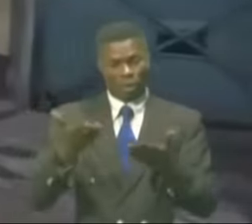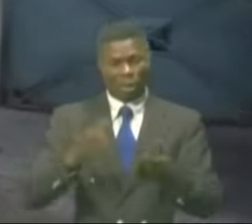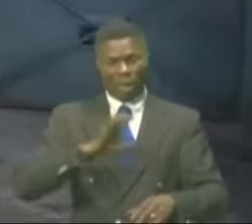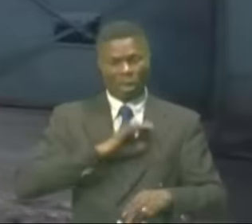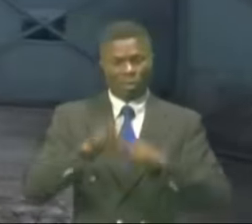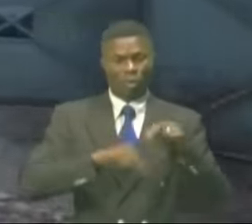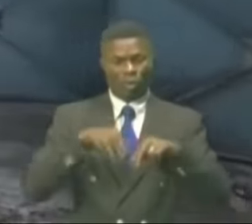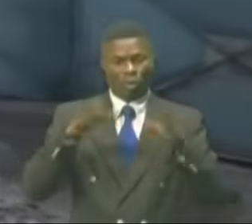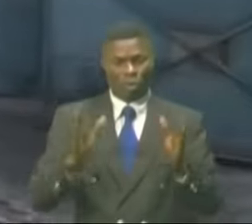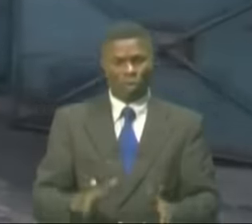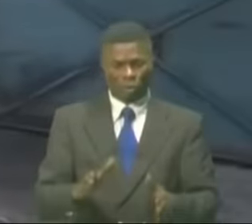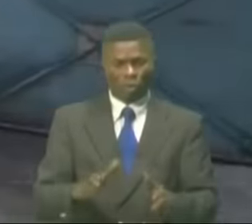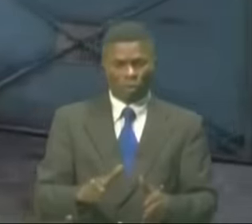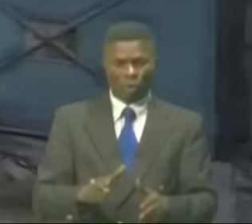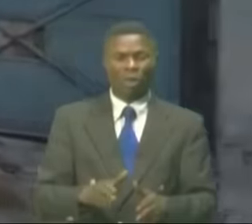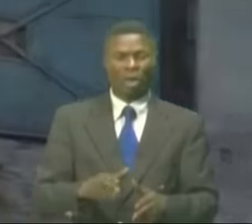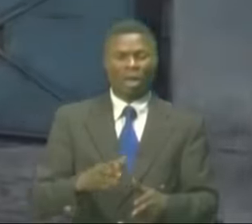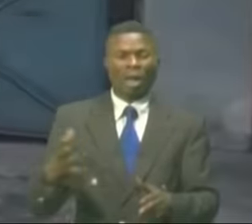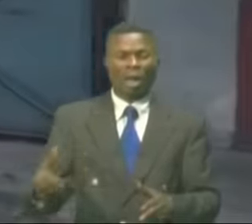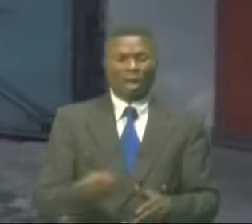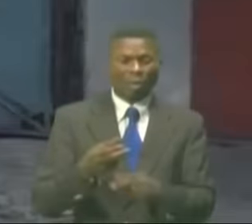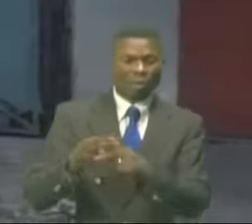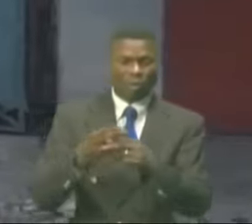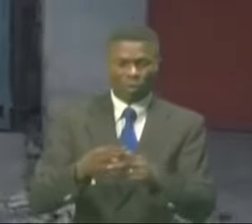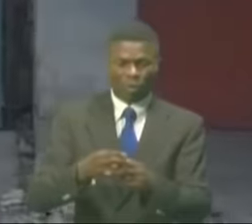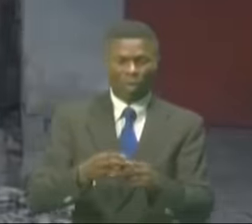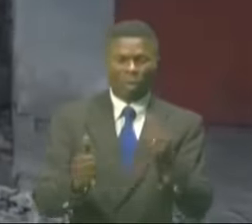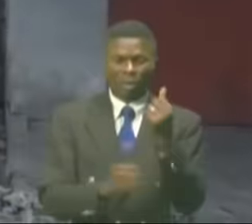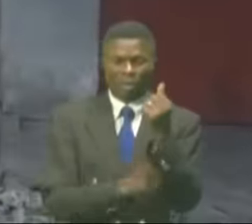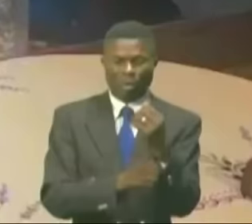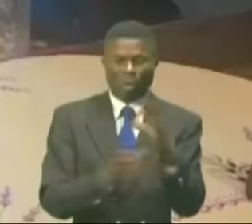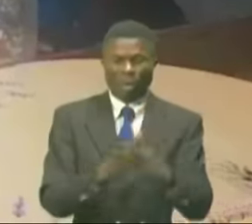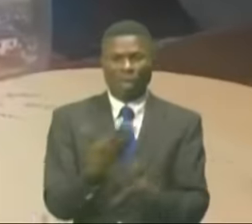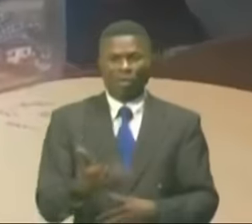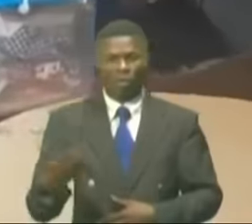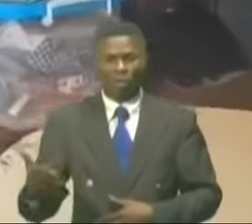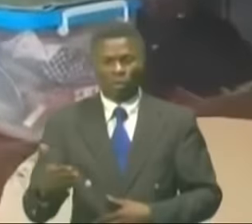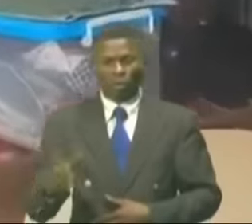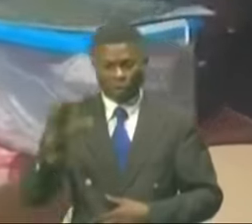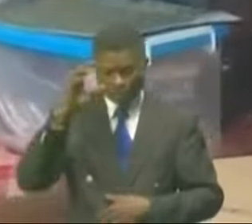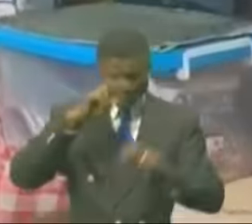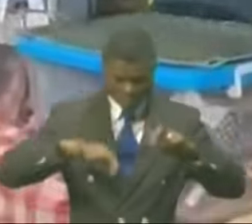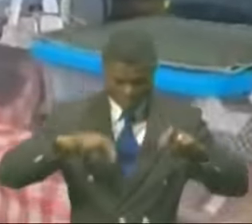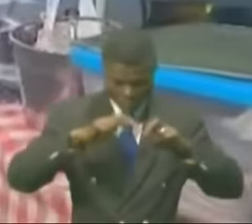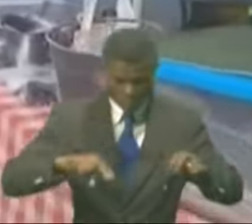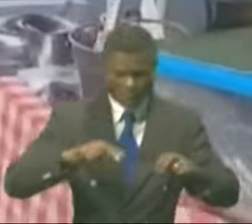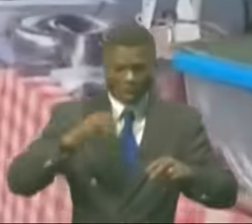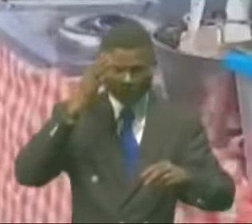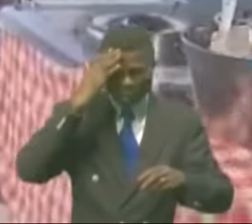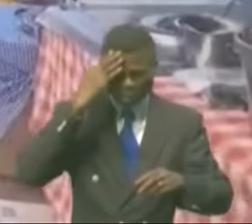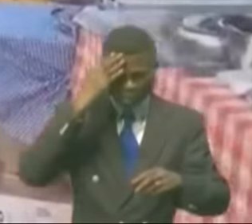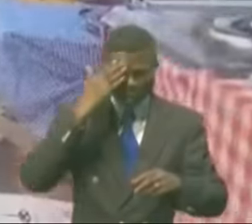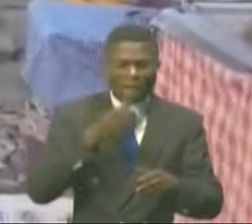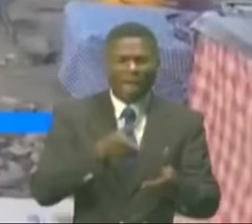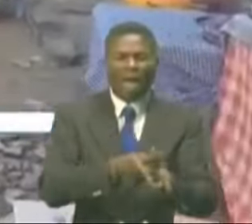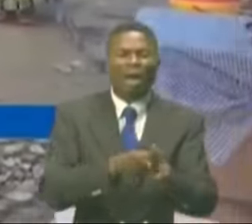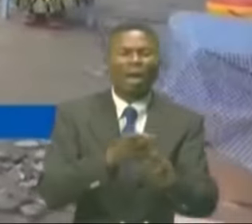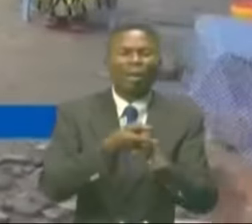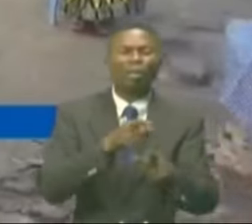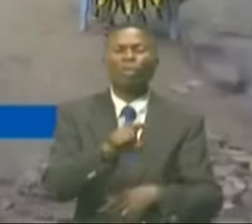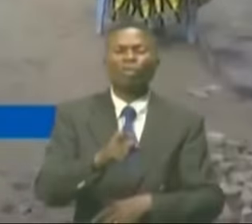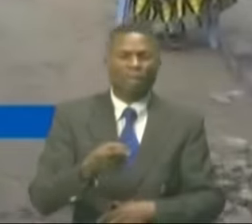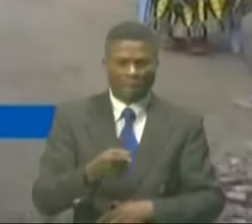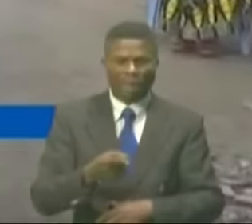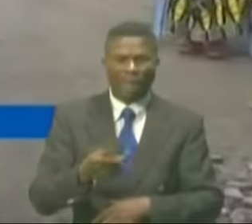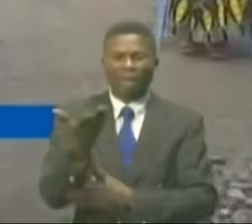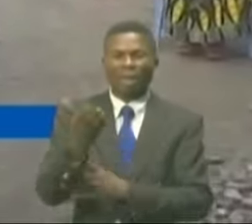nationale congolaise, qui a pour mission de sécuriser les personnes et leurs biens, pourra se saisir du dossier pour apaiser les habitants de ces